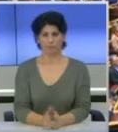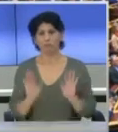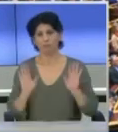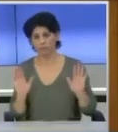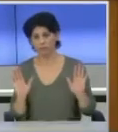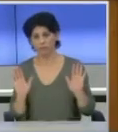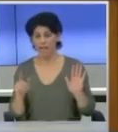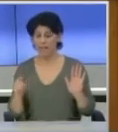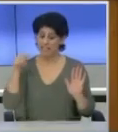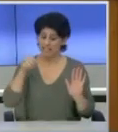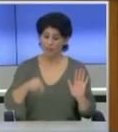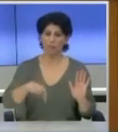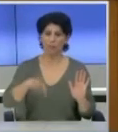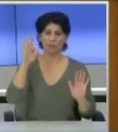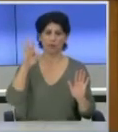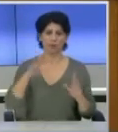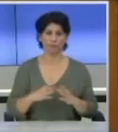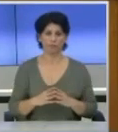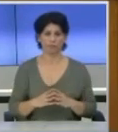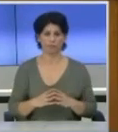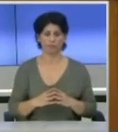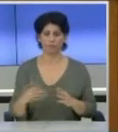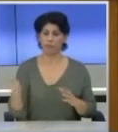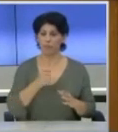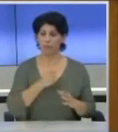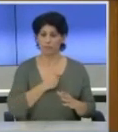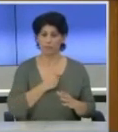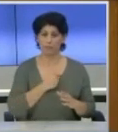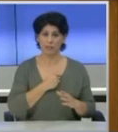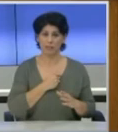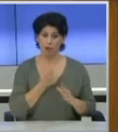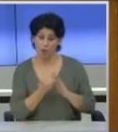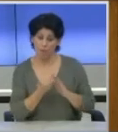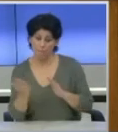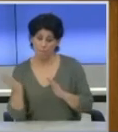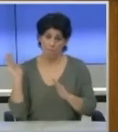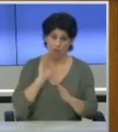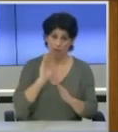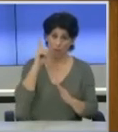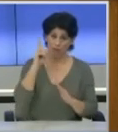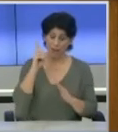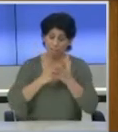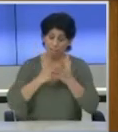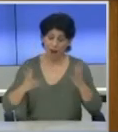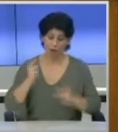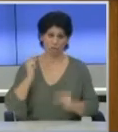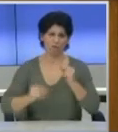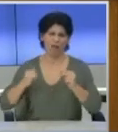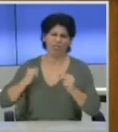Όμως, και σε αυτή την περίπτωση, θεωρώ ότι πίσω από ένα μεγάλο πρόβλημα, ένα διαχρονικό